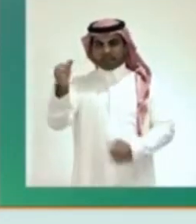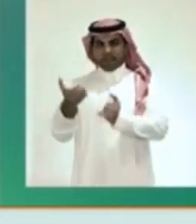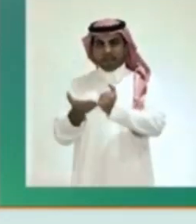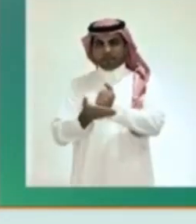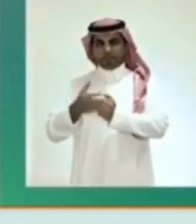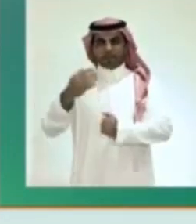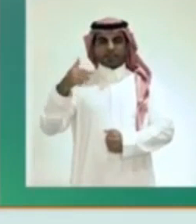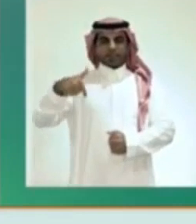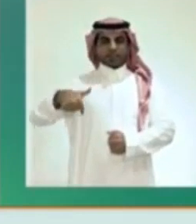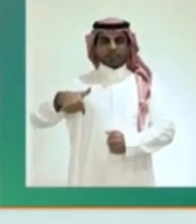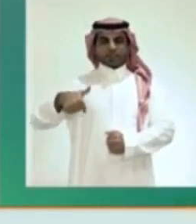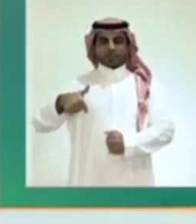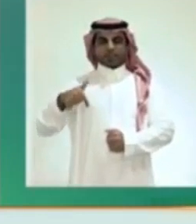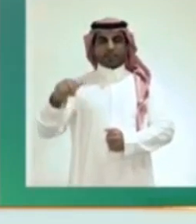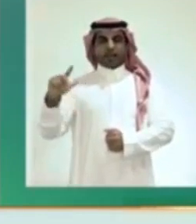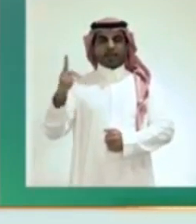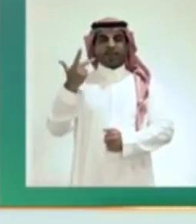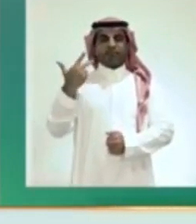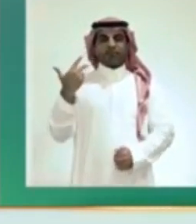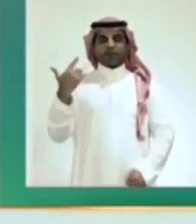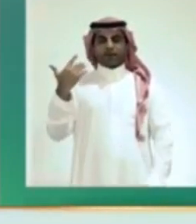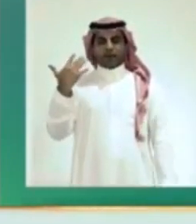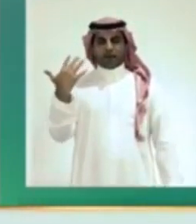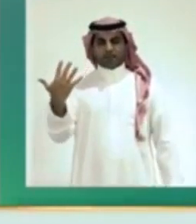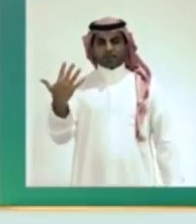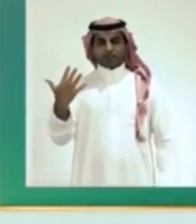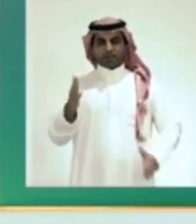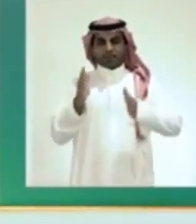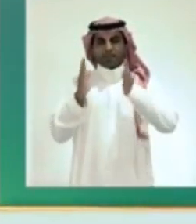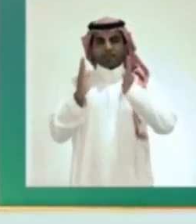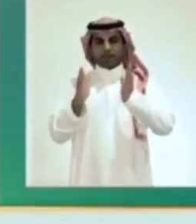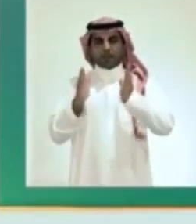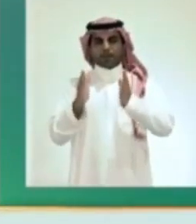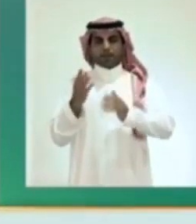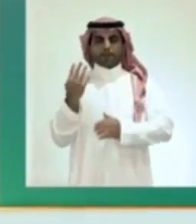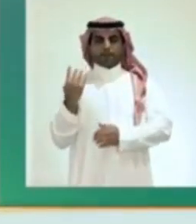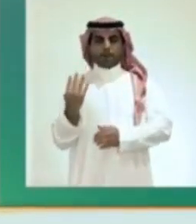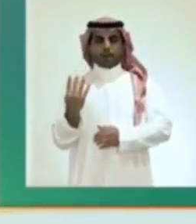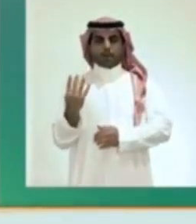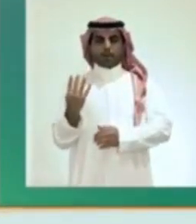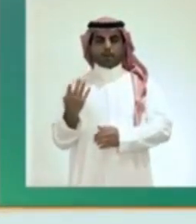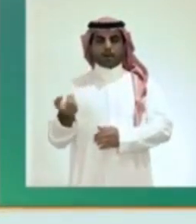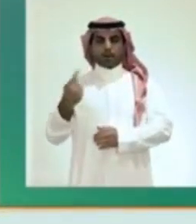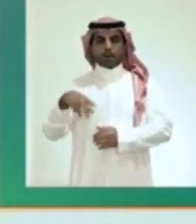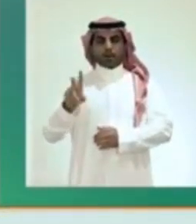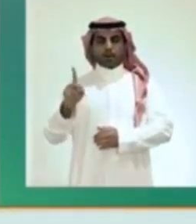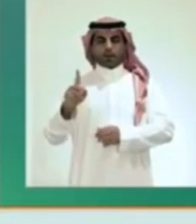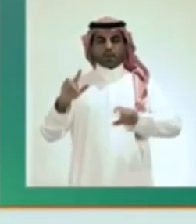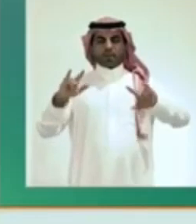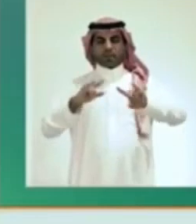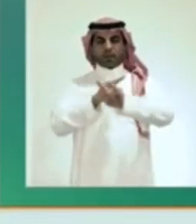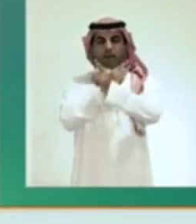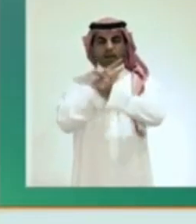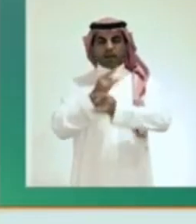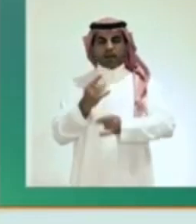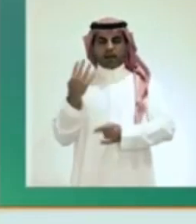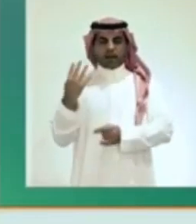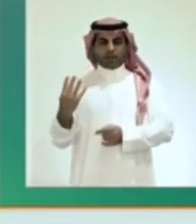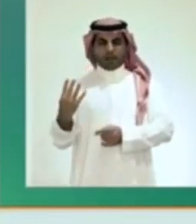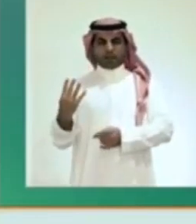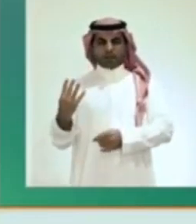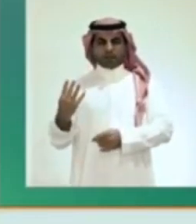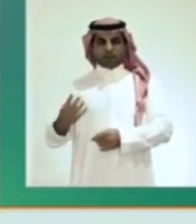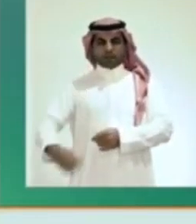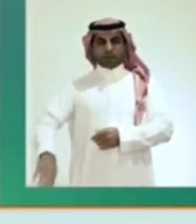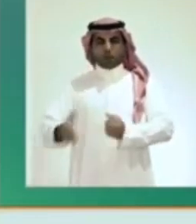في القطيف 5 حالات، في الدمام سجلت 4 حالات، وكذلك في الظهران أيضا 4